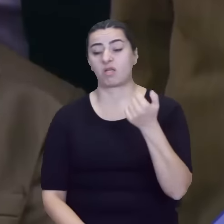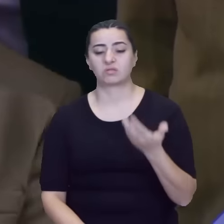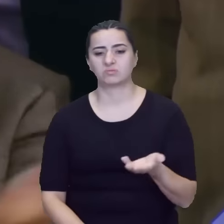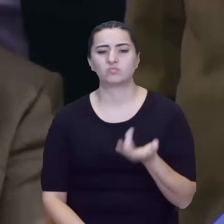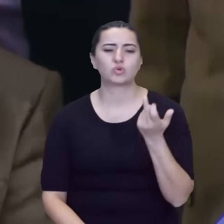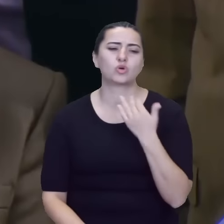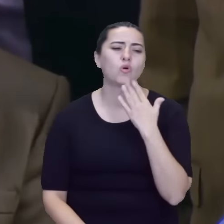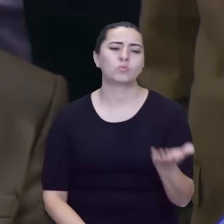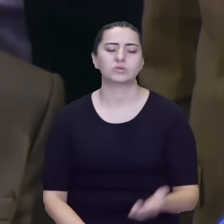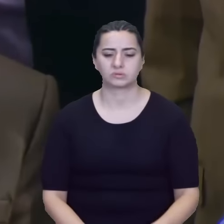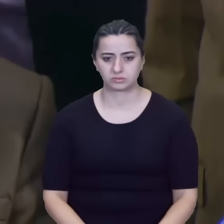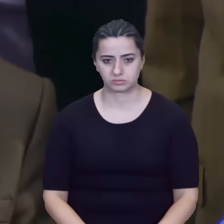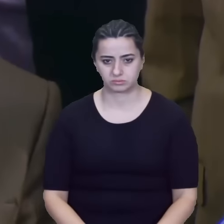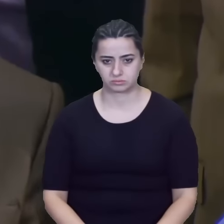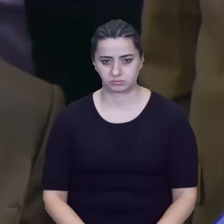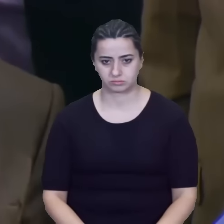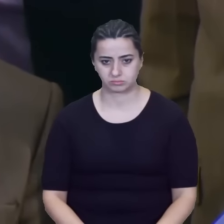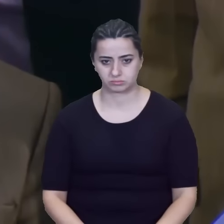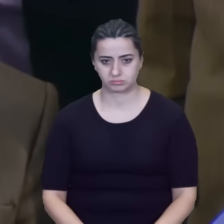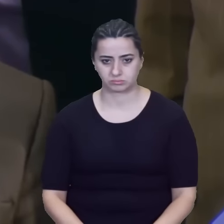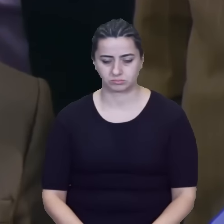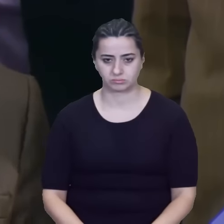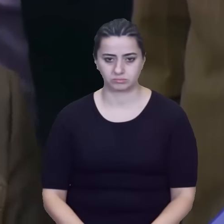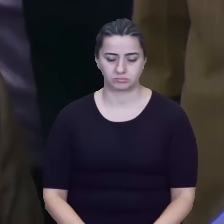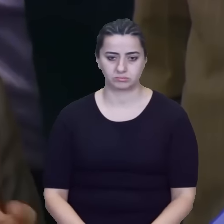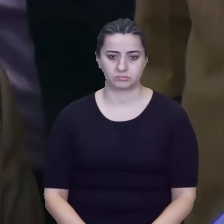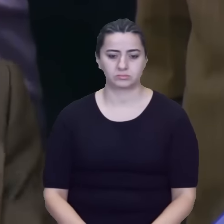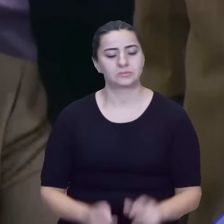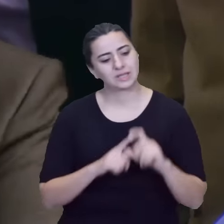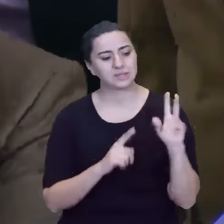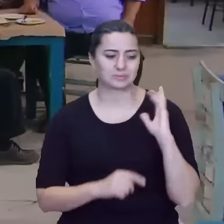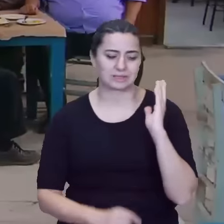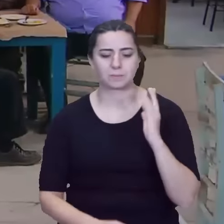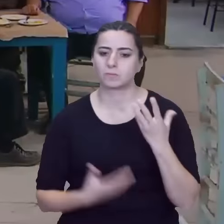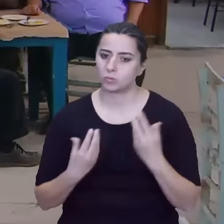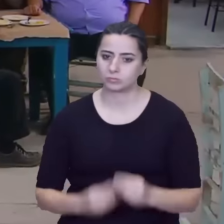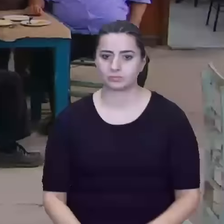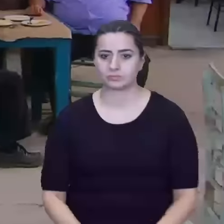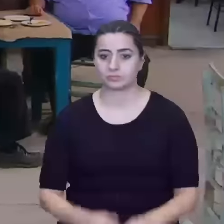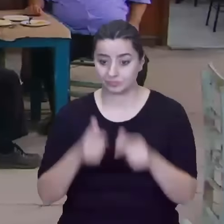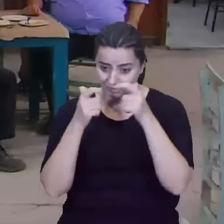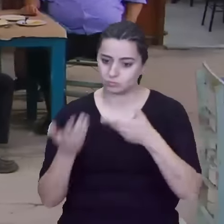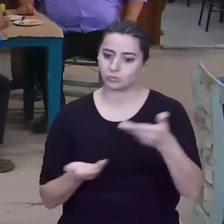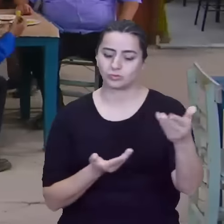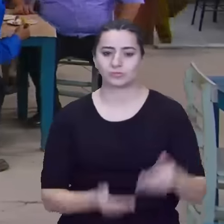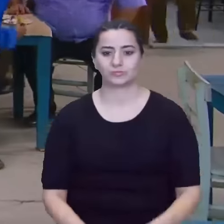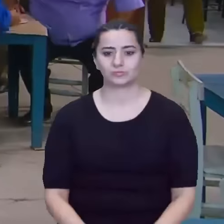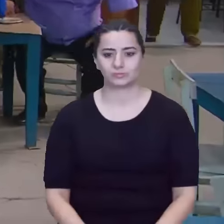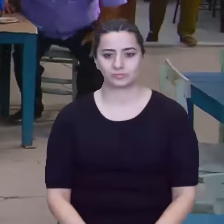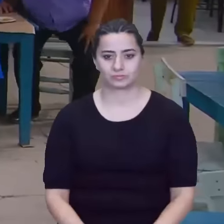da olsun. Olur mu hiç öyle şey, Allah şey yaparsa? Yani Danyal, biz gidelim. Emredersiniz efendim. Dikkat. Buyurun,